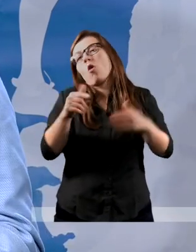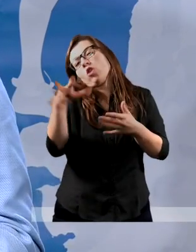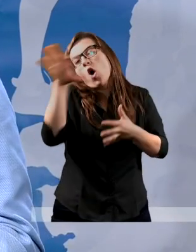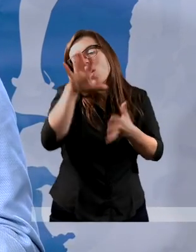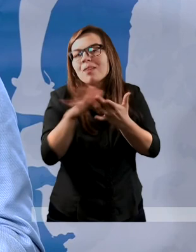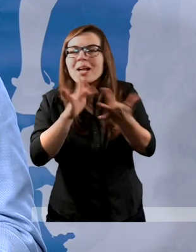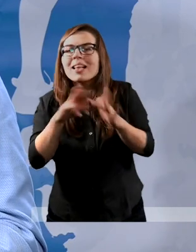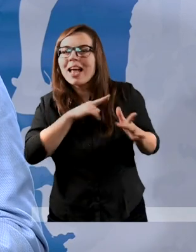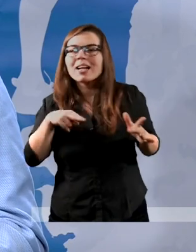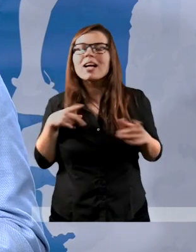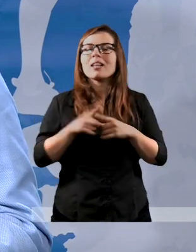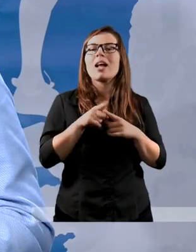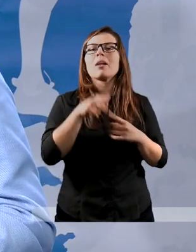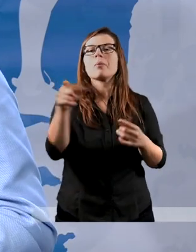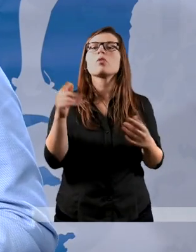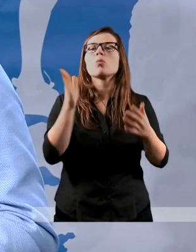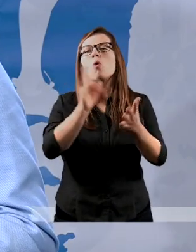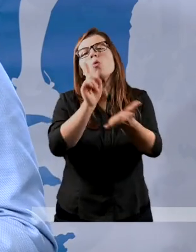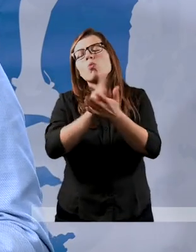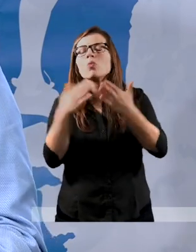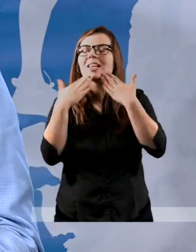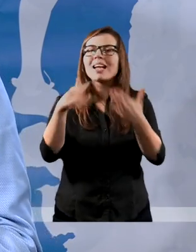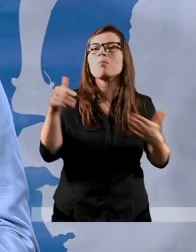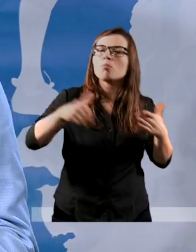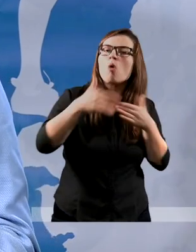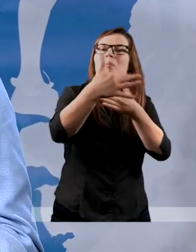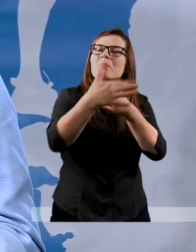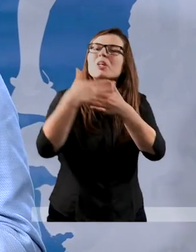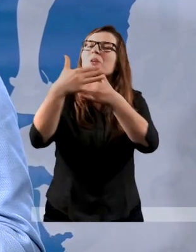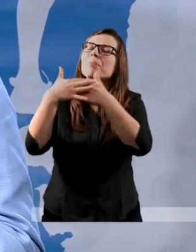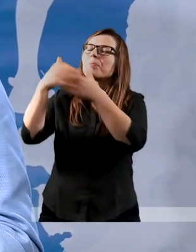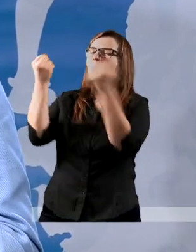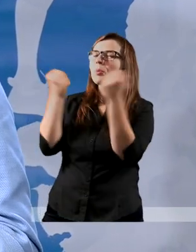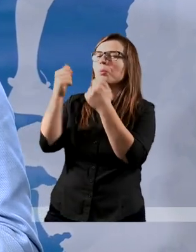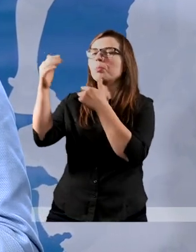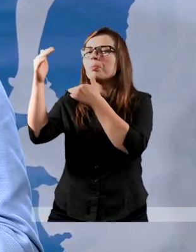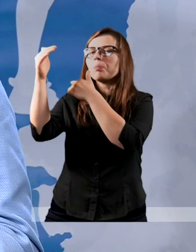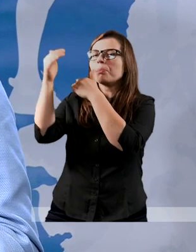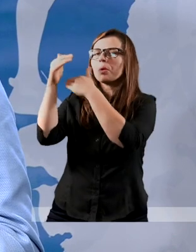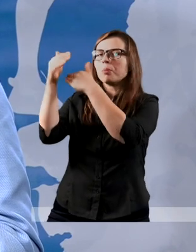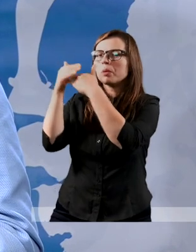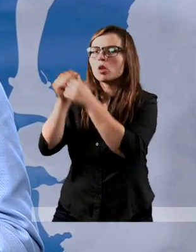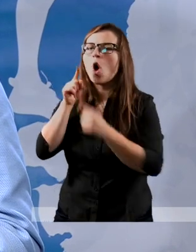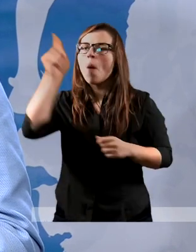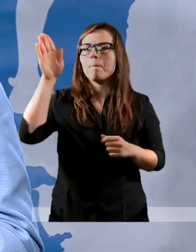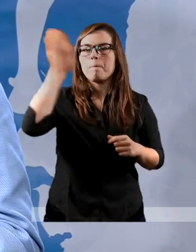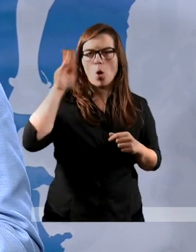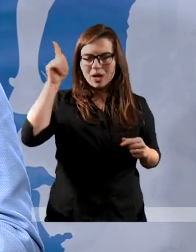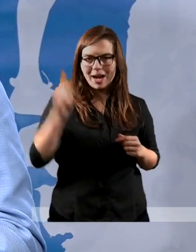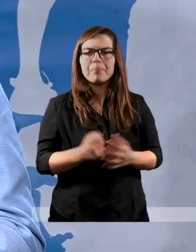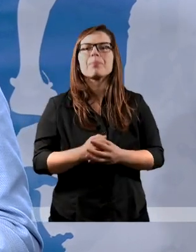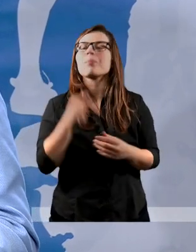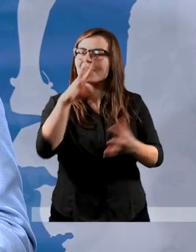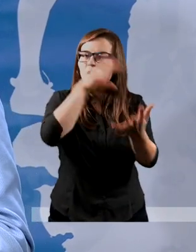nas oglądają tutaj, a później sięgają i dzięki temu mogą się przybliżać właśnie jeszcze bardziej do Boga.